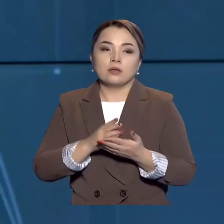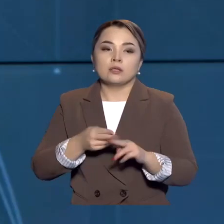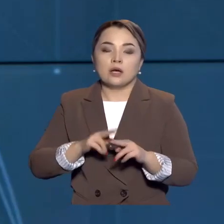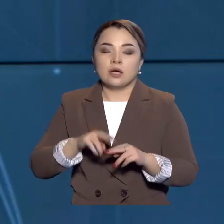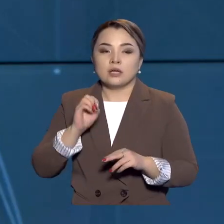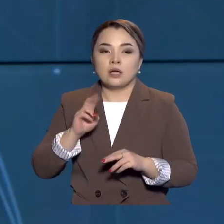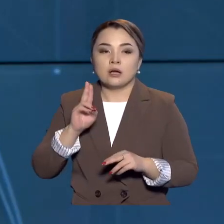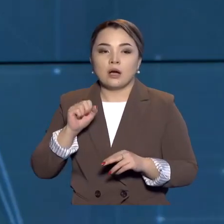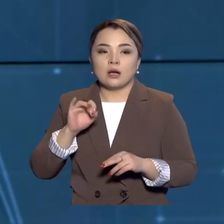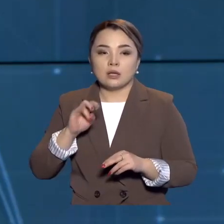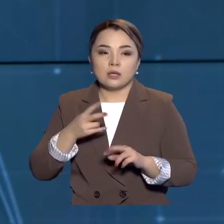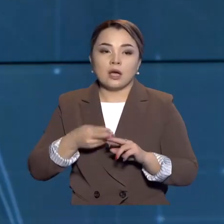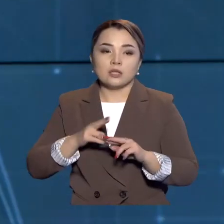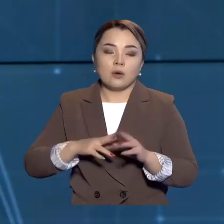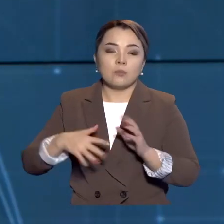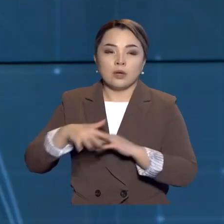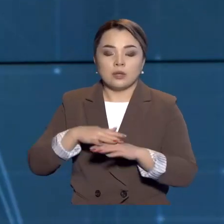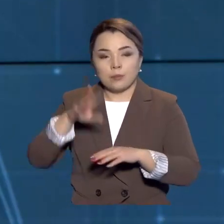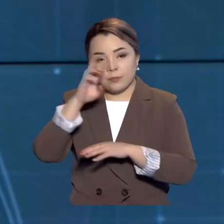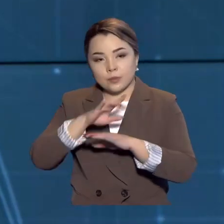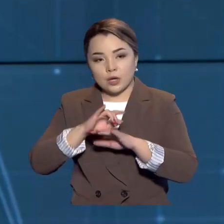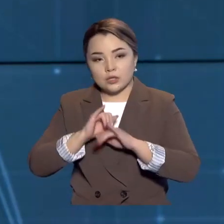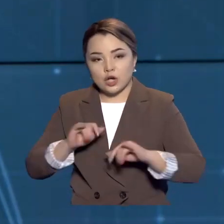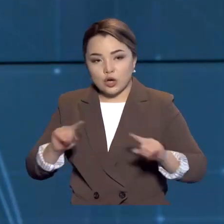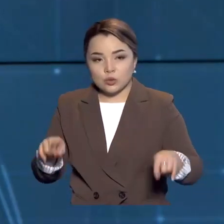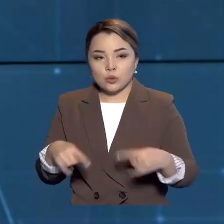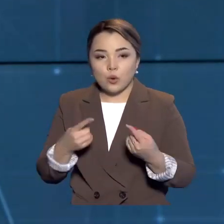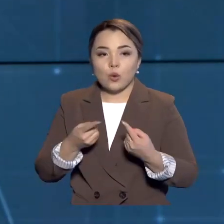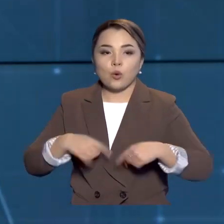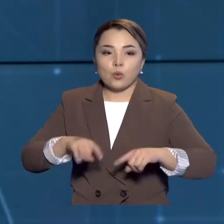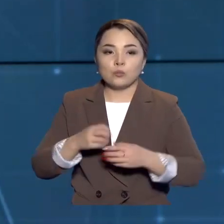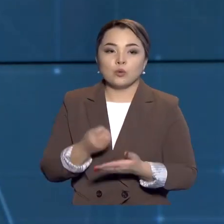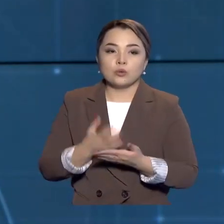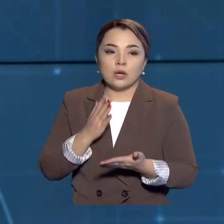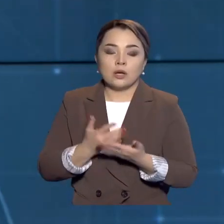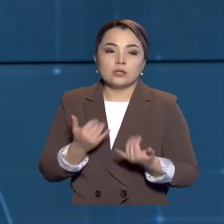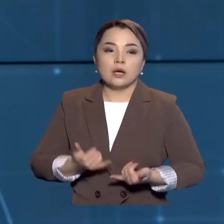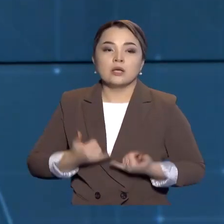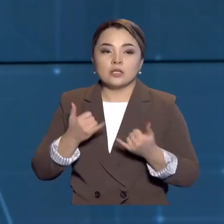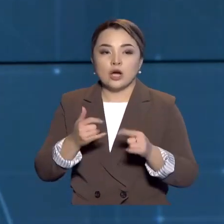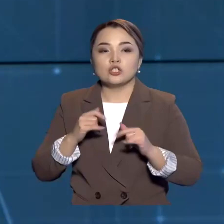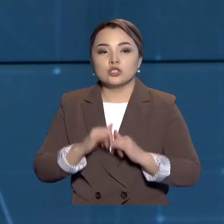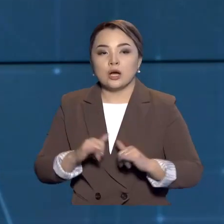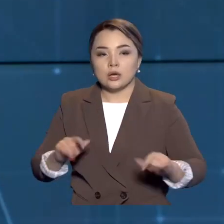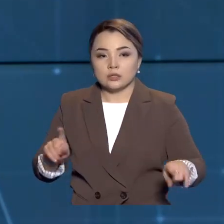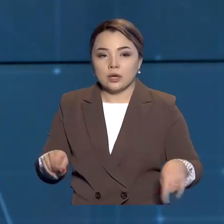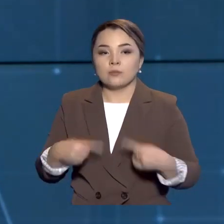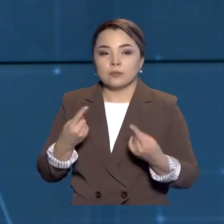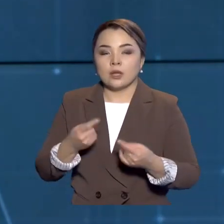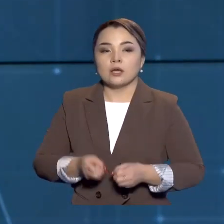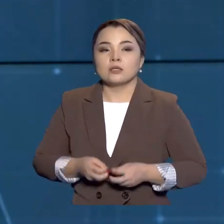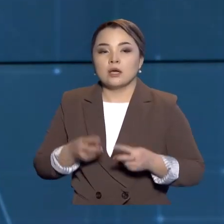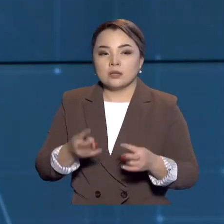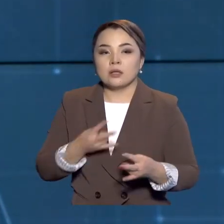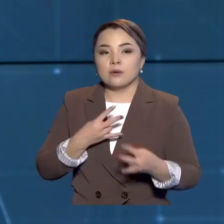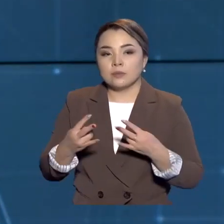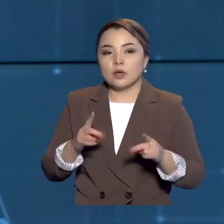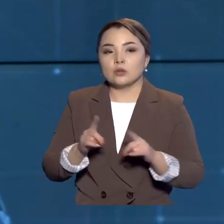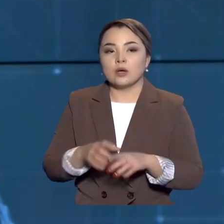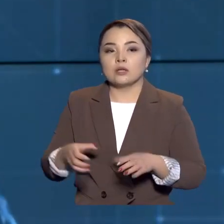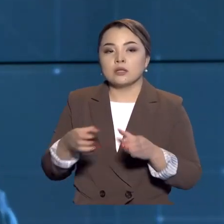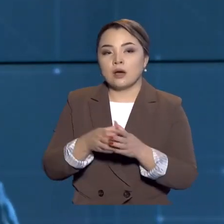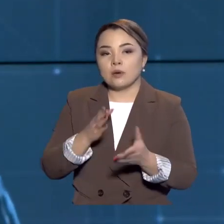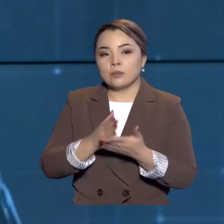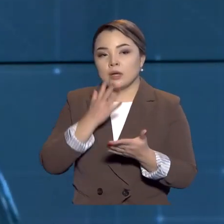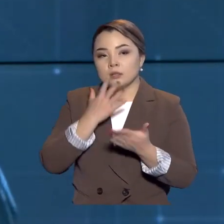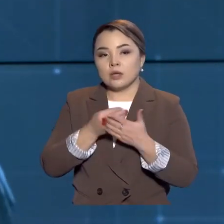мемлекеттік аппаратты жаңғырту ғана емес. Ең алдымен қоғамдық құндылықтарды қайта жаңғырту, радикализмнен, экстремал көзқарастар мен